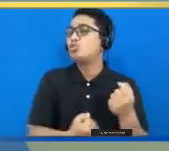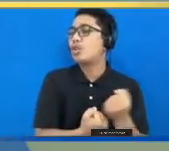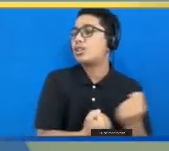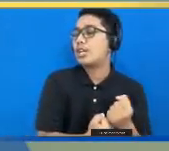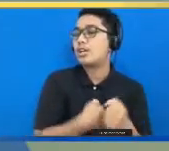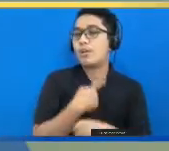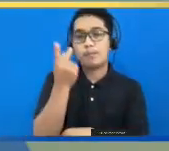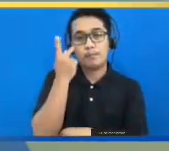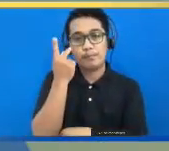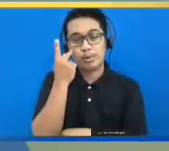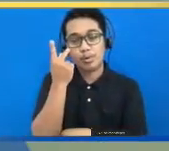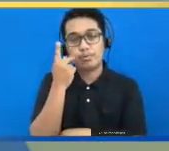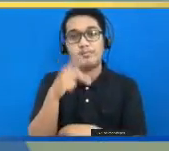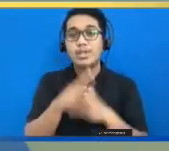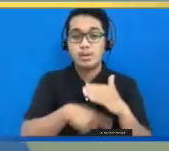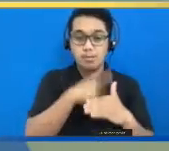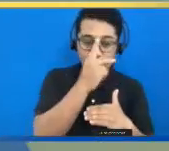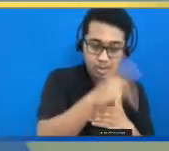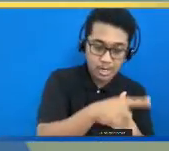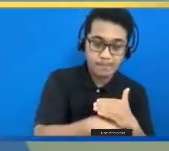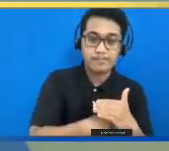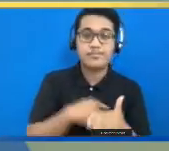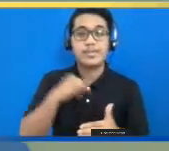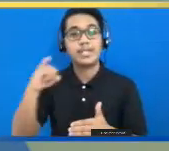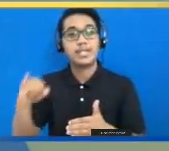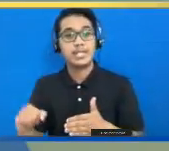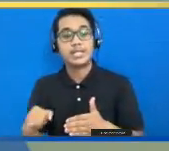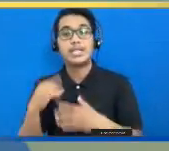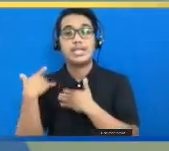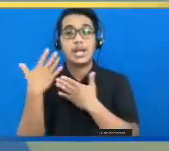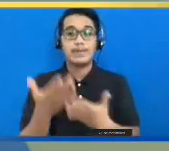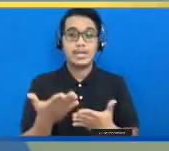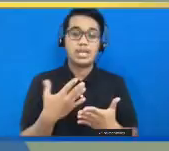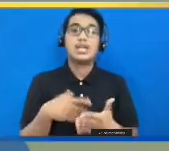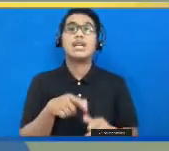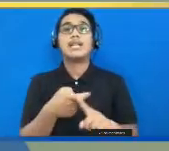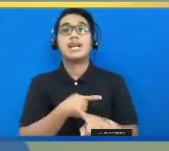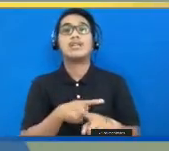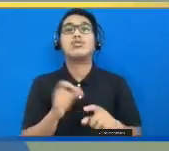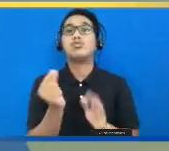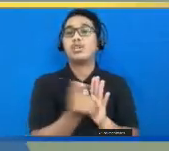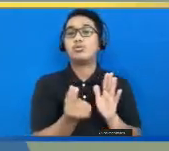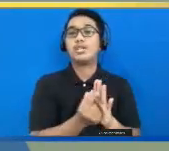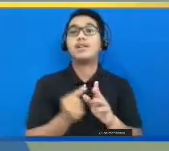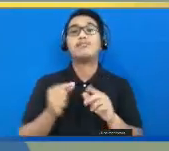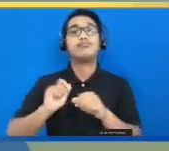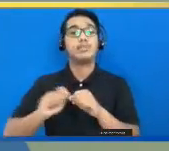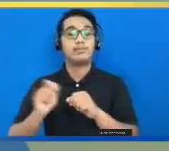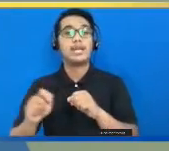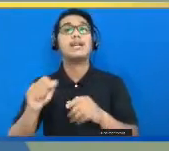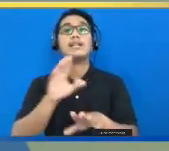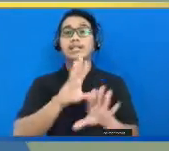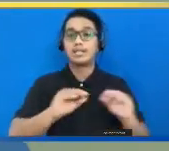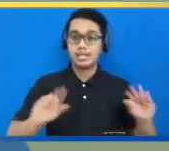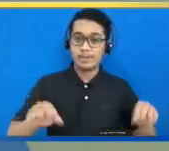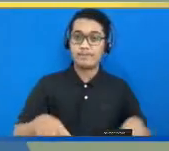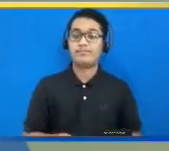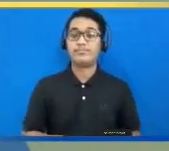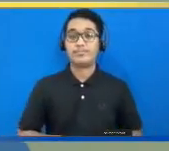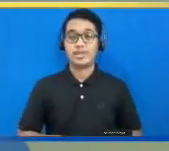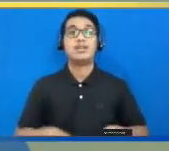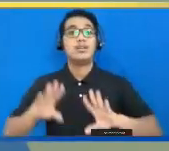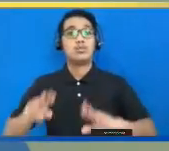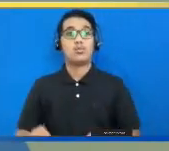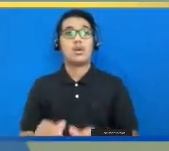jaminan kehilangan pekerjaan sesuai dengan undang-undang Cipta kerja serta terus kita tingkatkan kualitas flamenta si